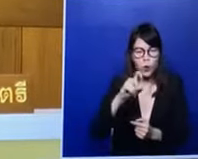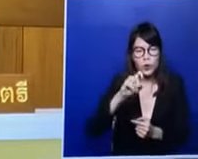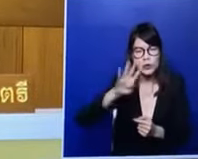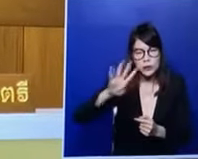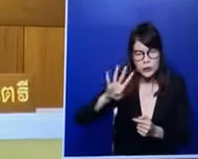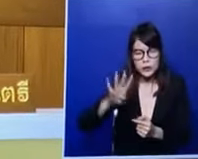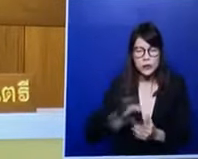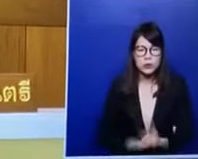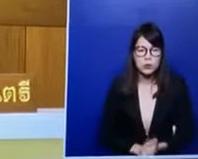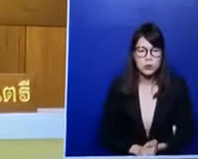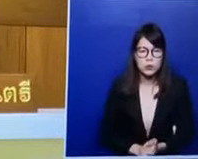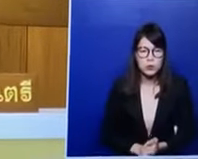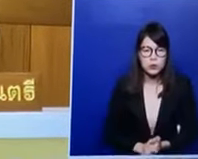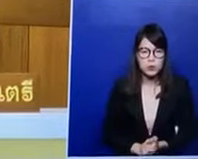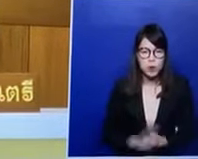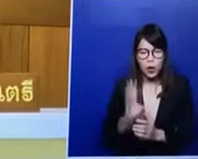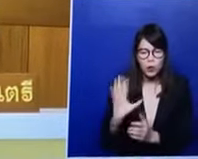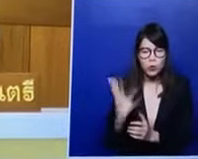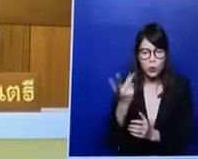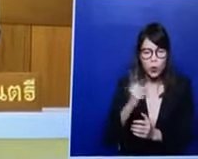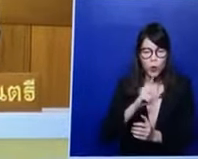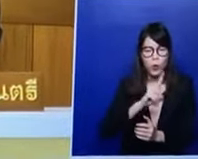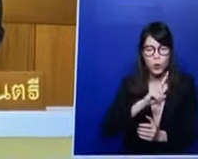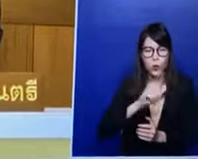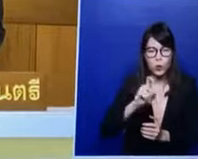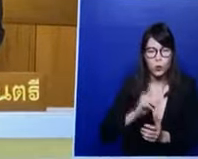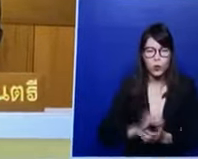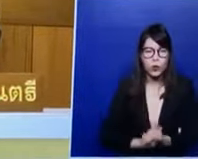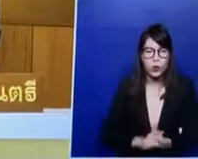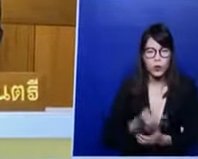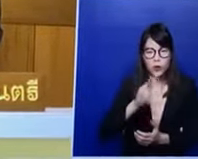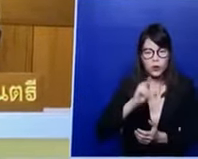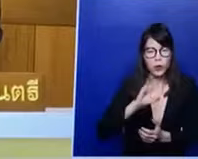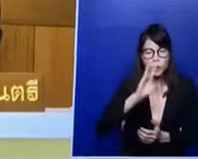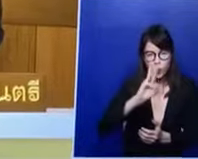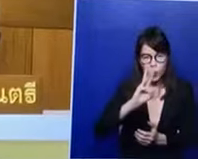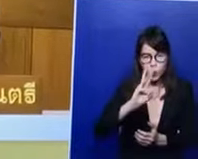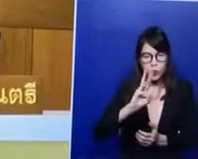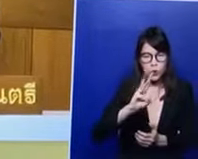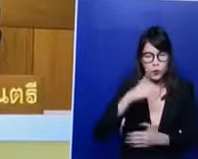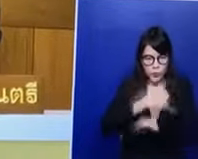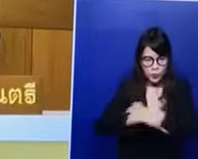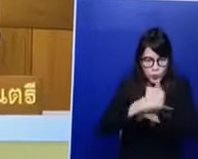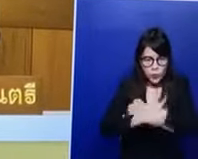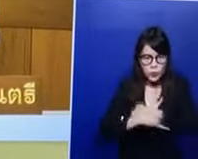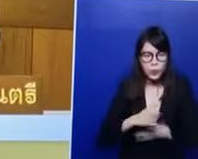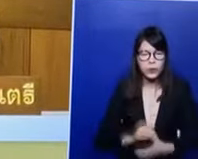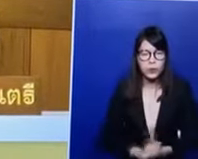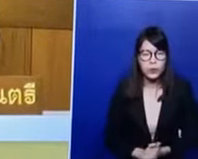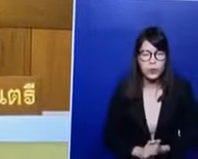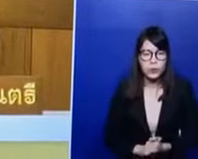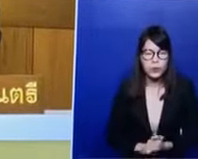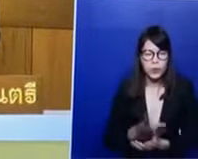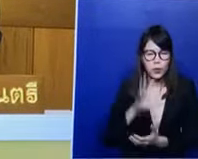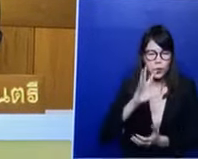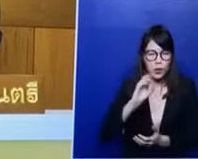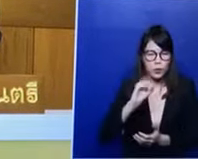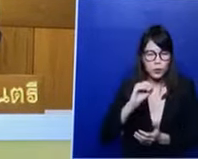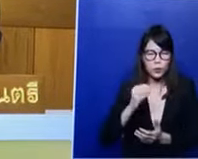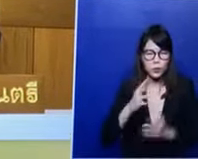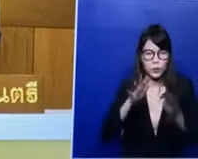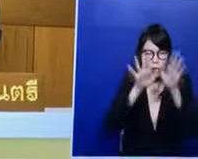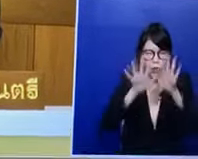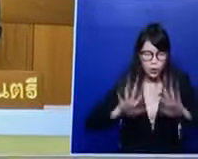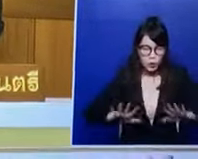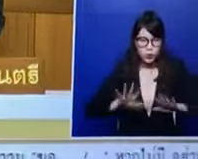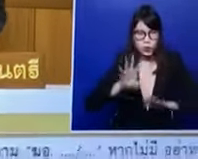มด180ประเทศทั่วโลกเป็นอันดับที่19จาก36ประเทศในเอเชียแปซิฟิกอันดับ5จาก10ประเทศใน